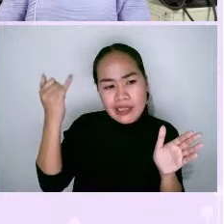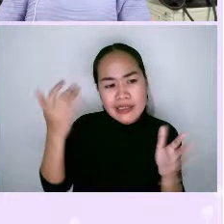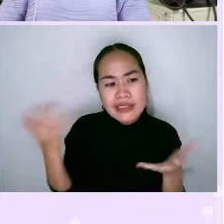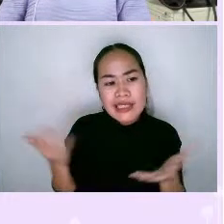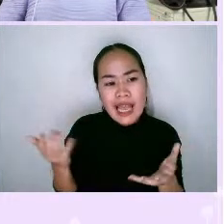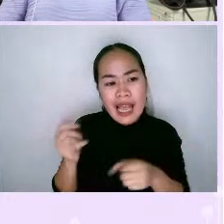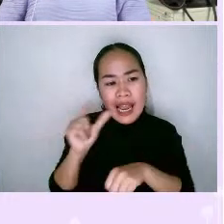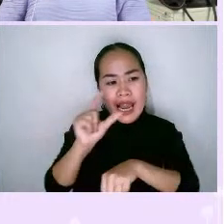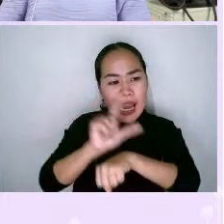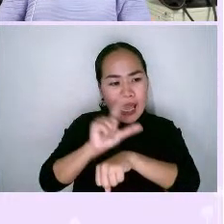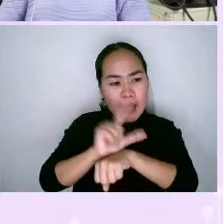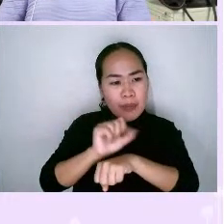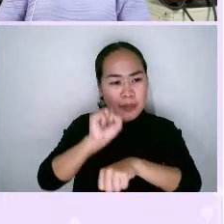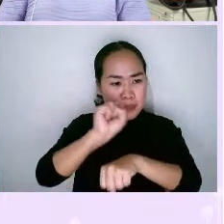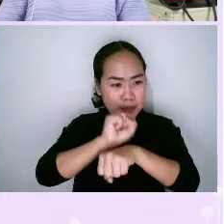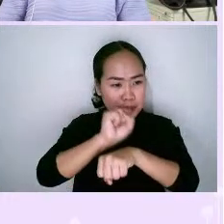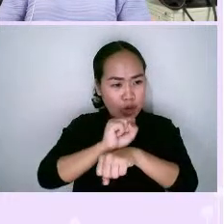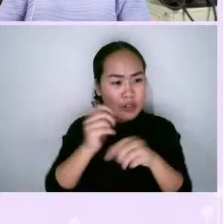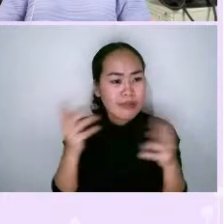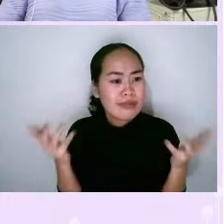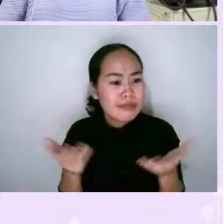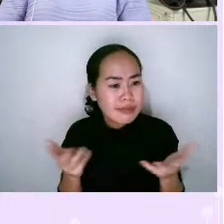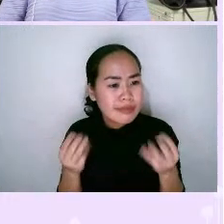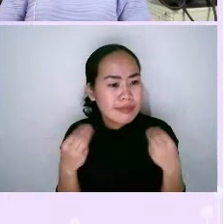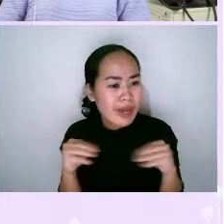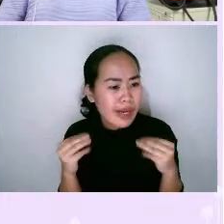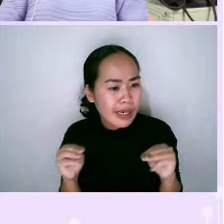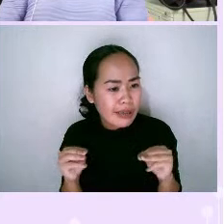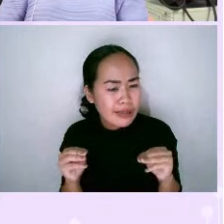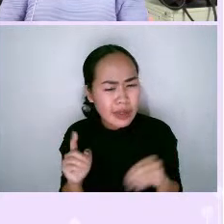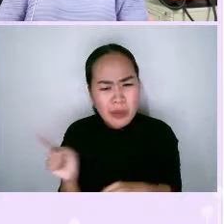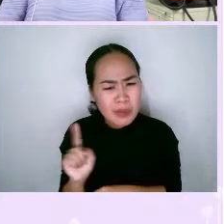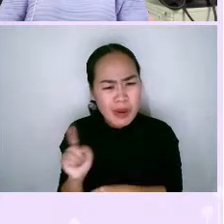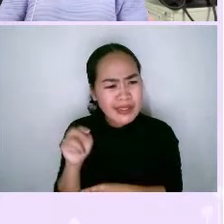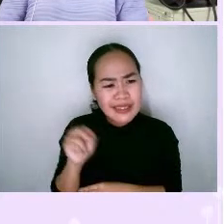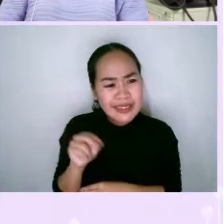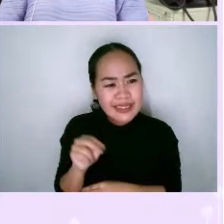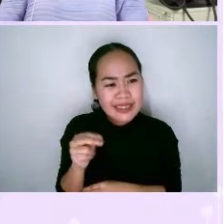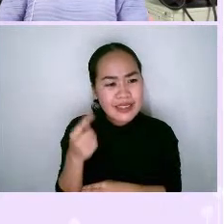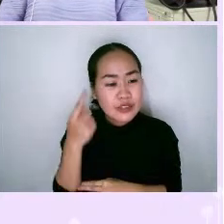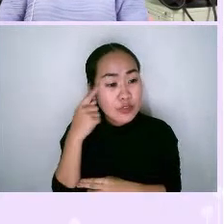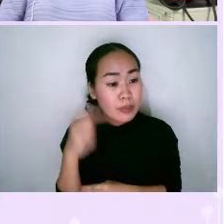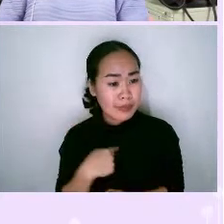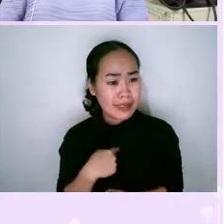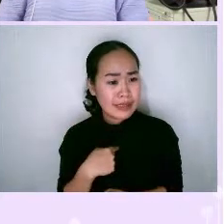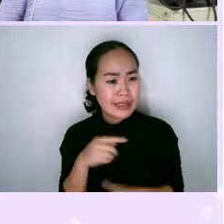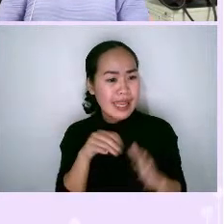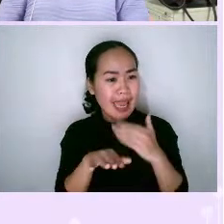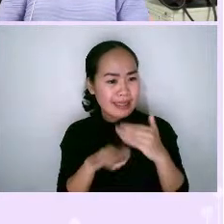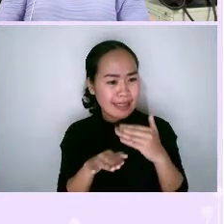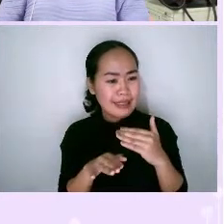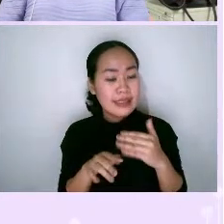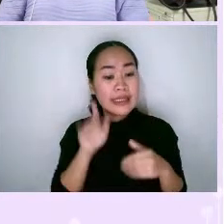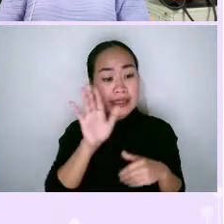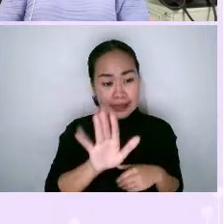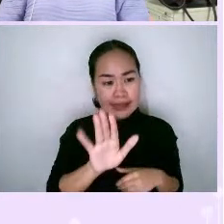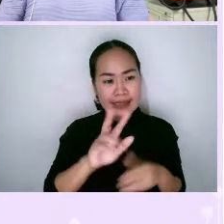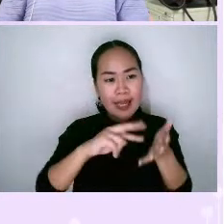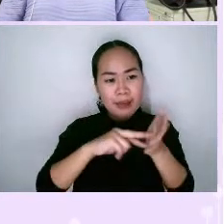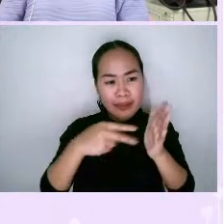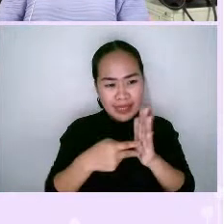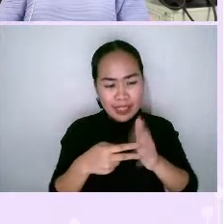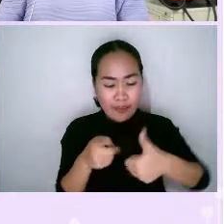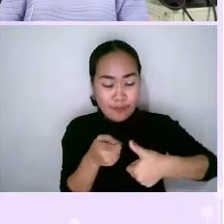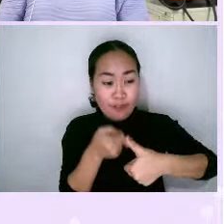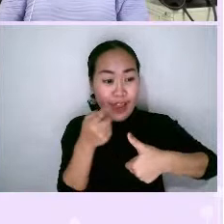yung mga kailangan para ako ay magkaroon ng access sa labor market? So Learn, ang ating mga kabataan